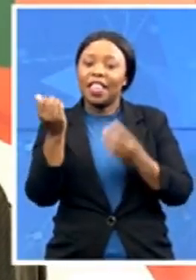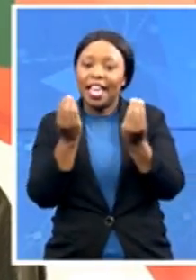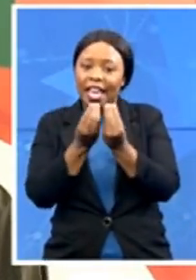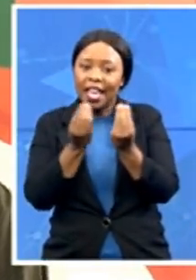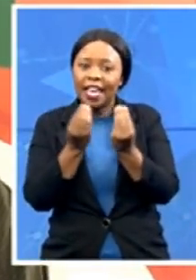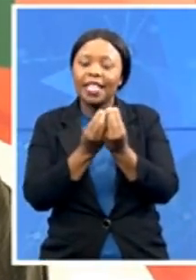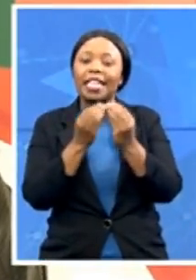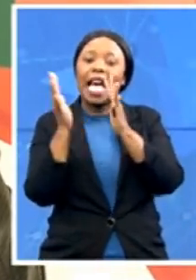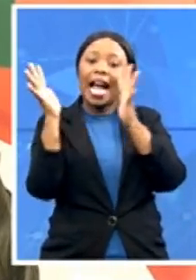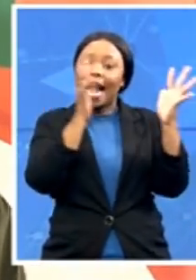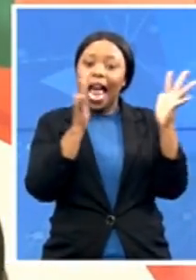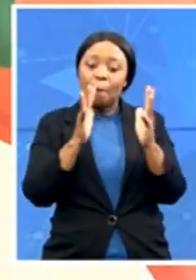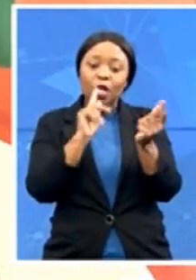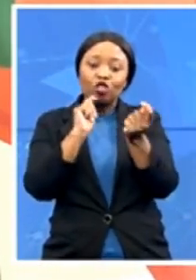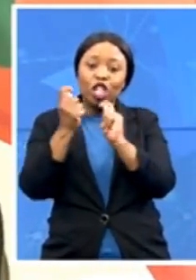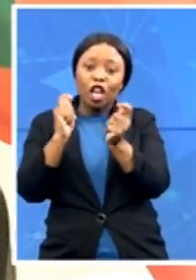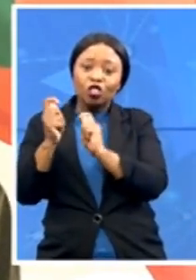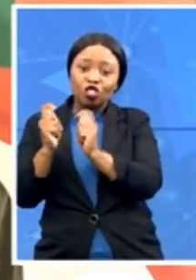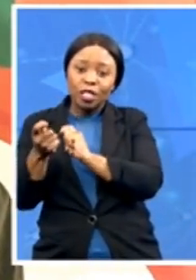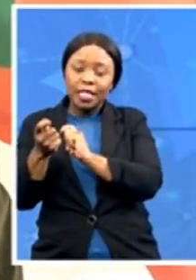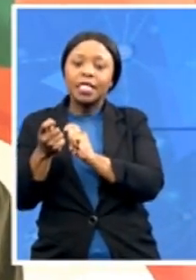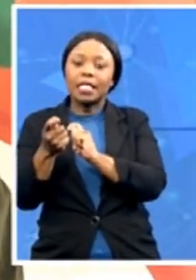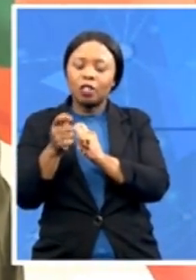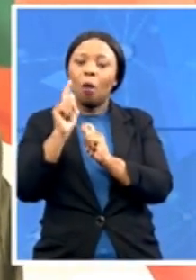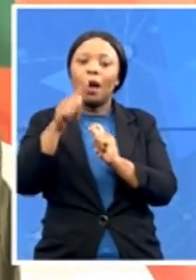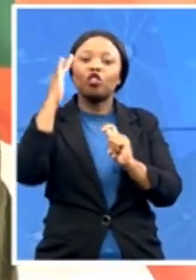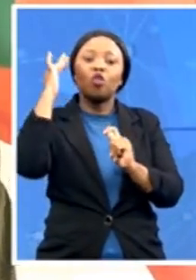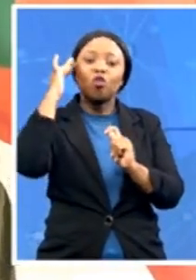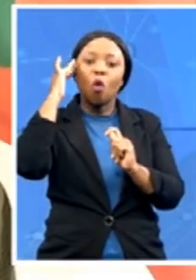yazini lento ba njengoba nidla ngobona kukhona